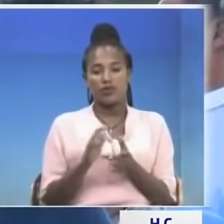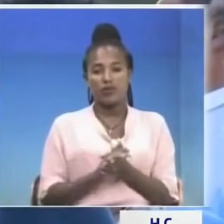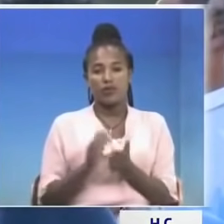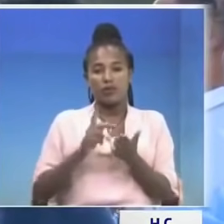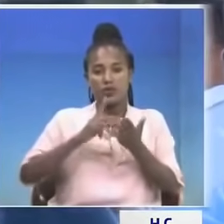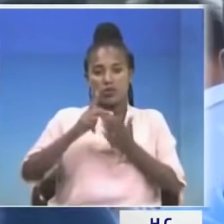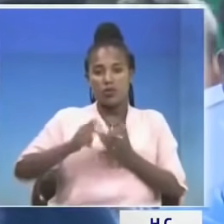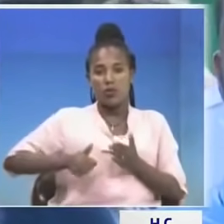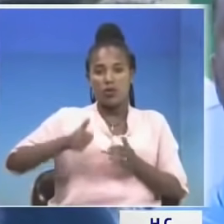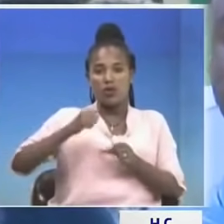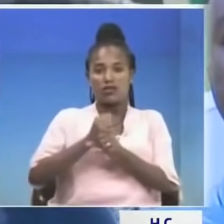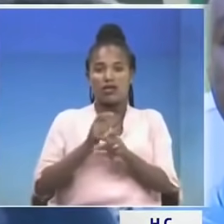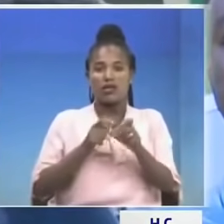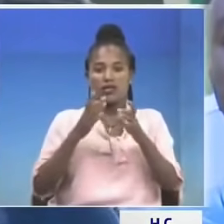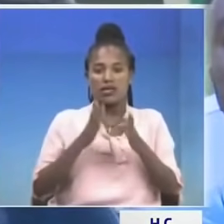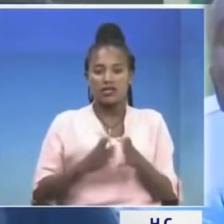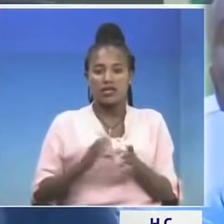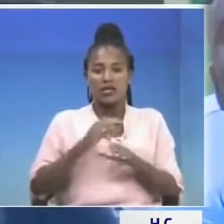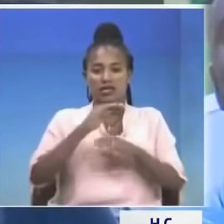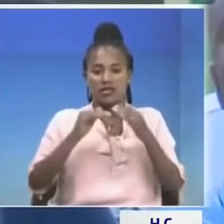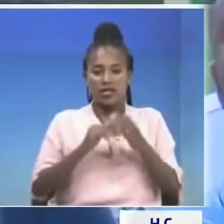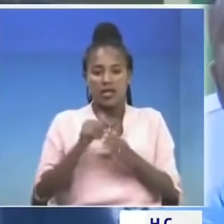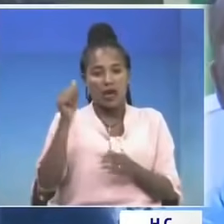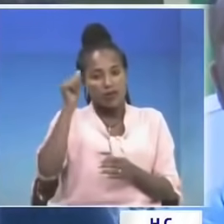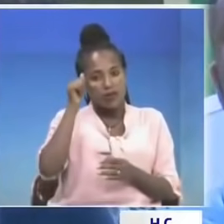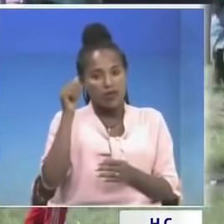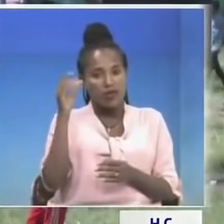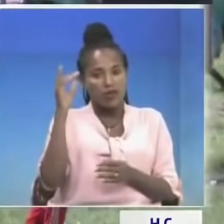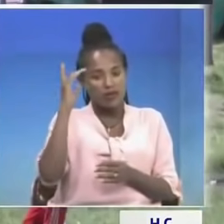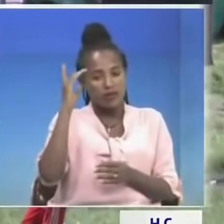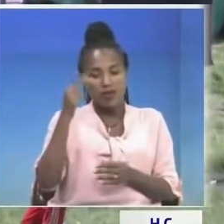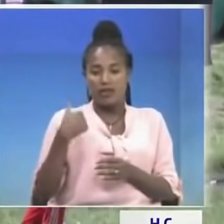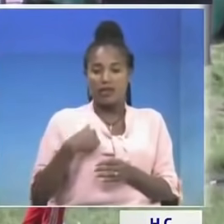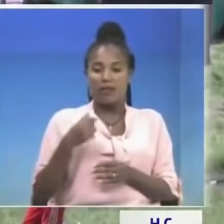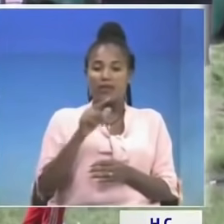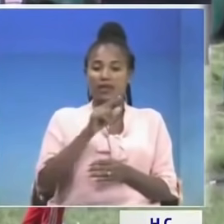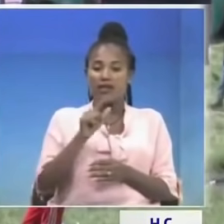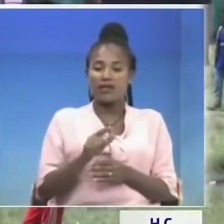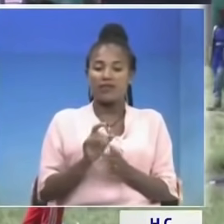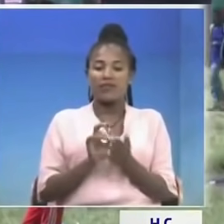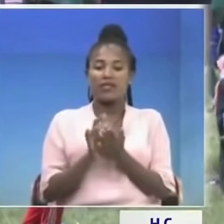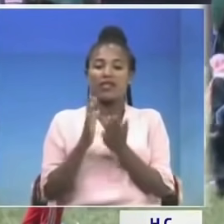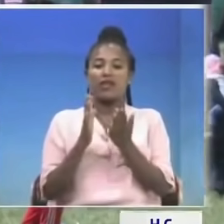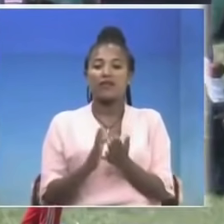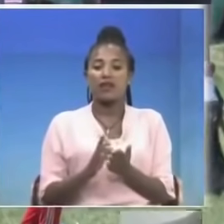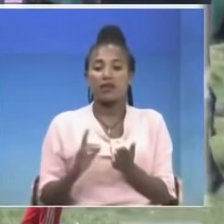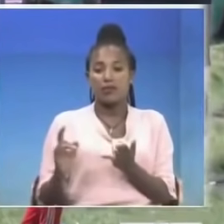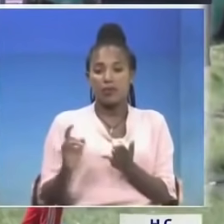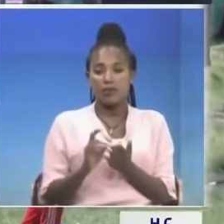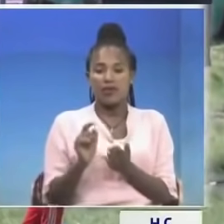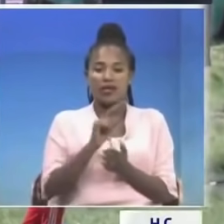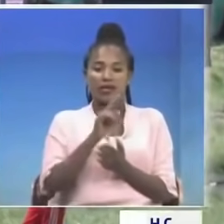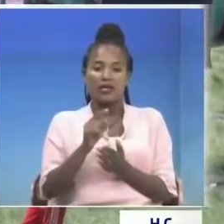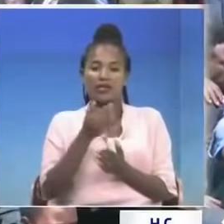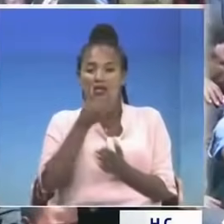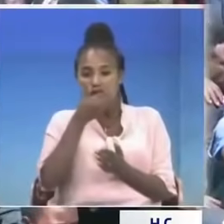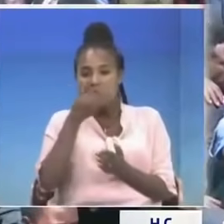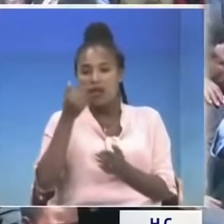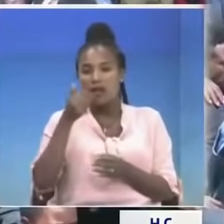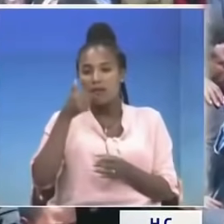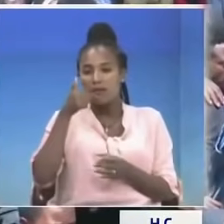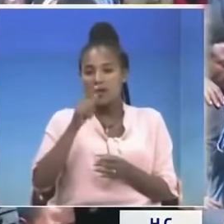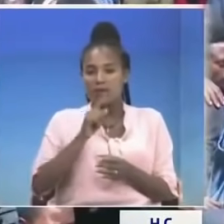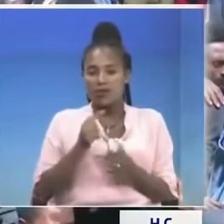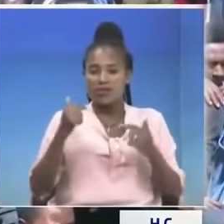የፕሮጀክቱ ዋና ስራ አስኪያጅ ኢንጂነር አብዱልከሪም መሐመድ እኛም እንደናንተው የተፈናቀልን ቢሆንም ከእናንተ እንሻላለን ብለን